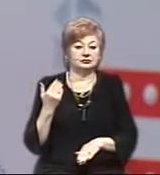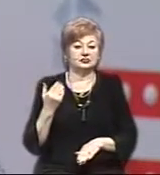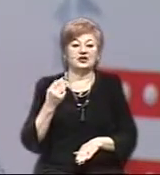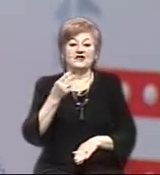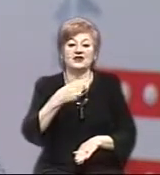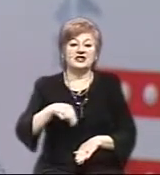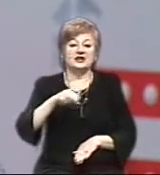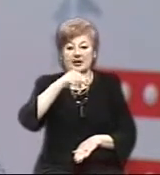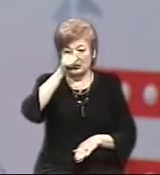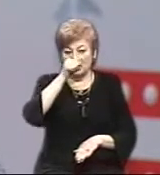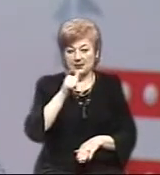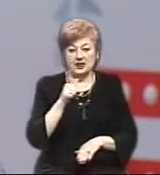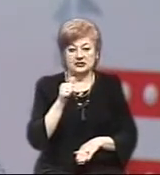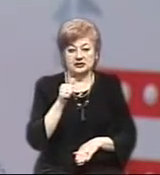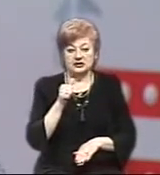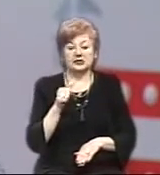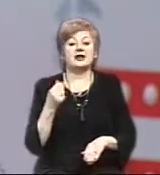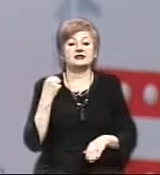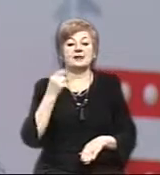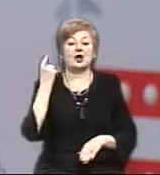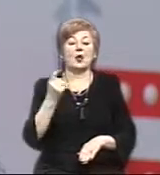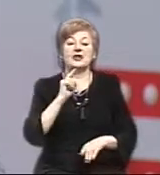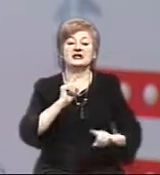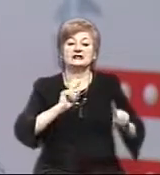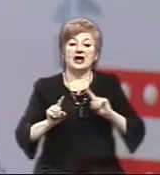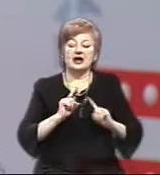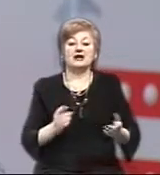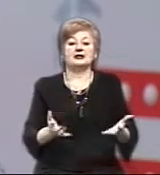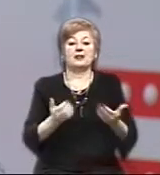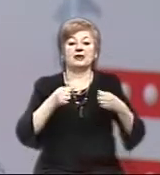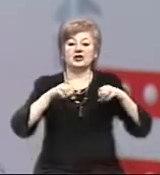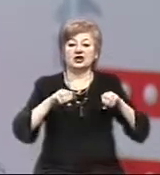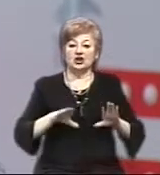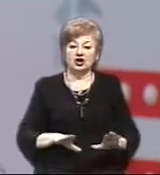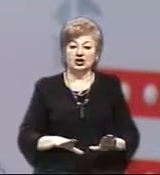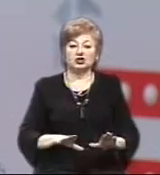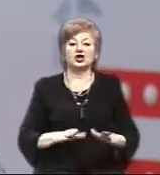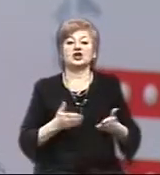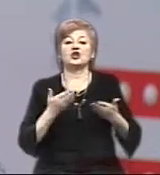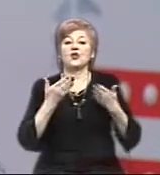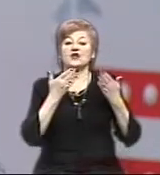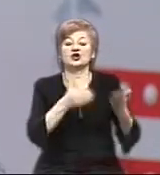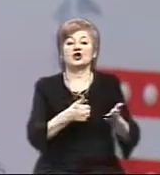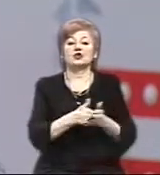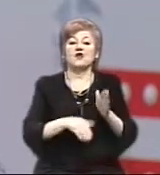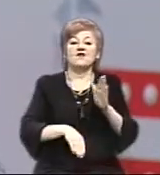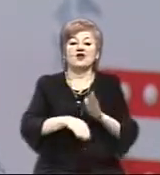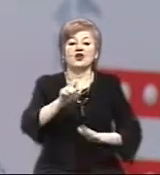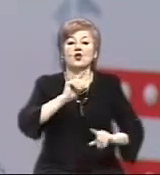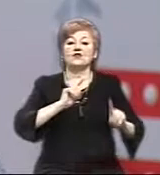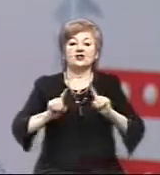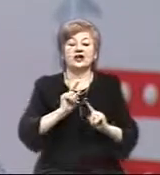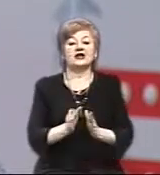грудні місяці Запорізька обласна рада прийняла рішення звернутися до Верховної Ради з